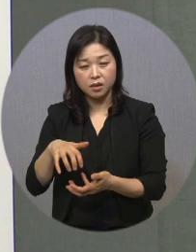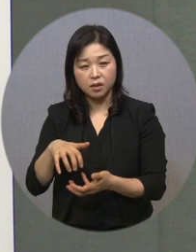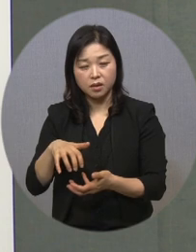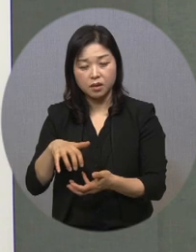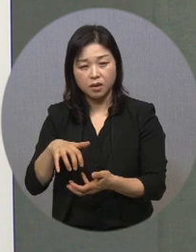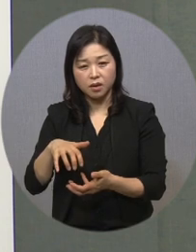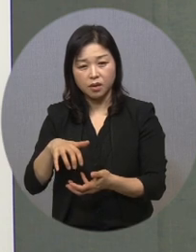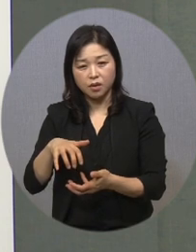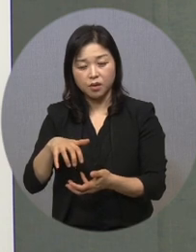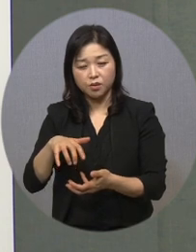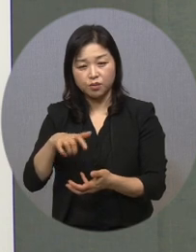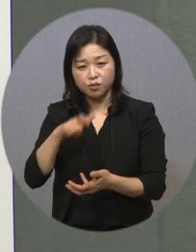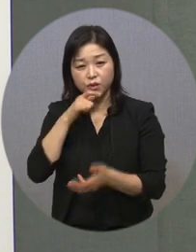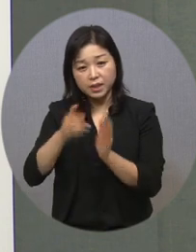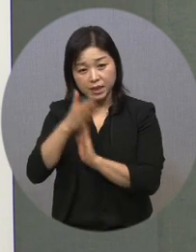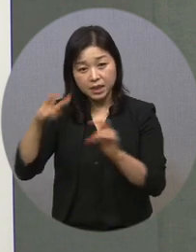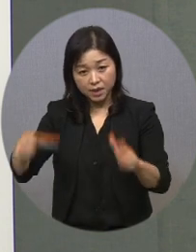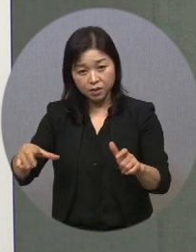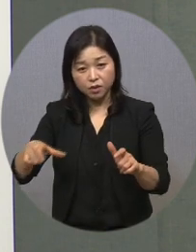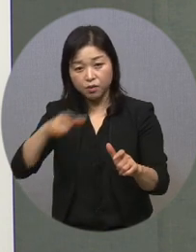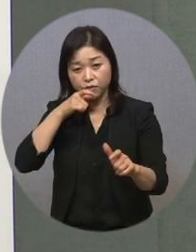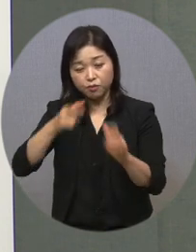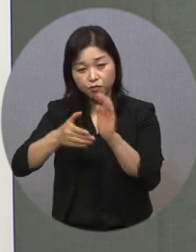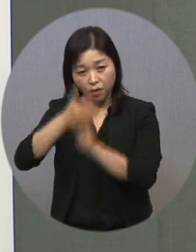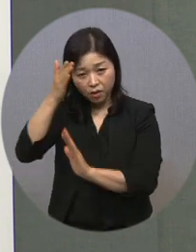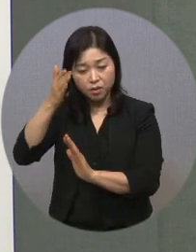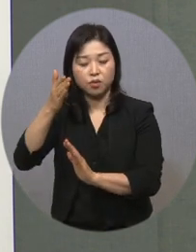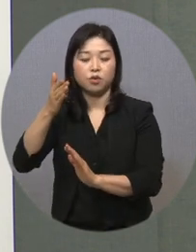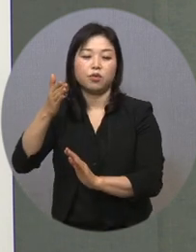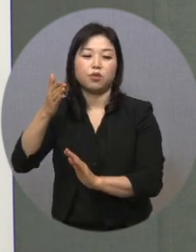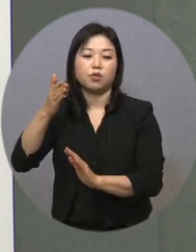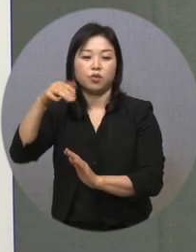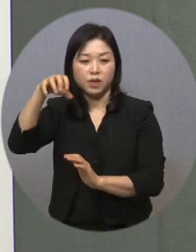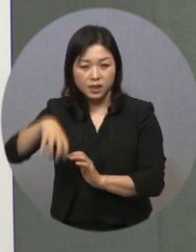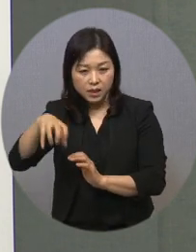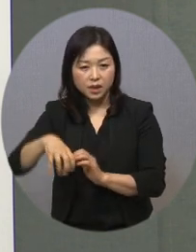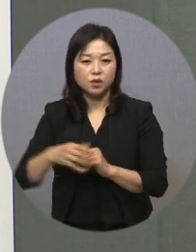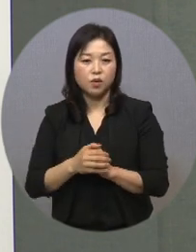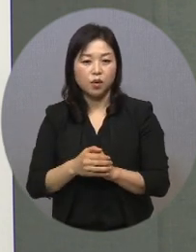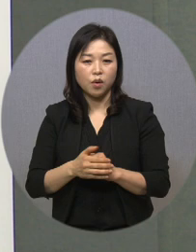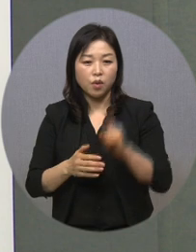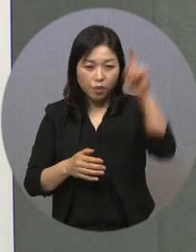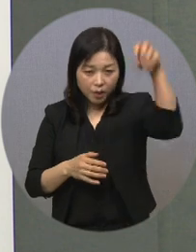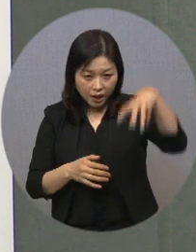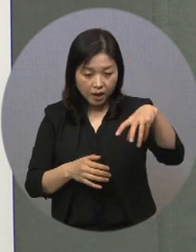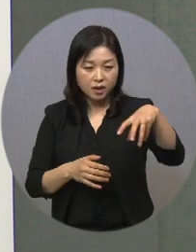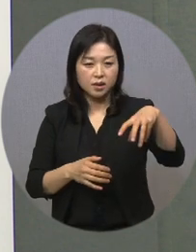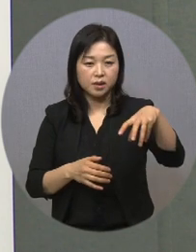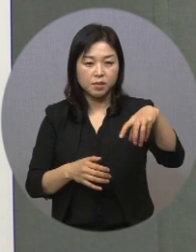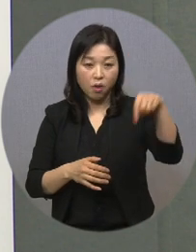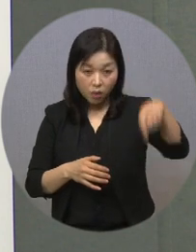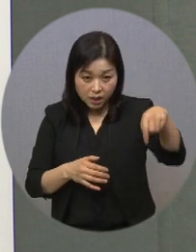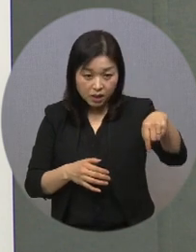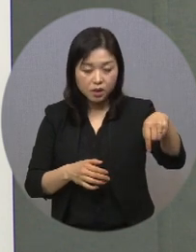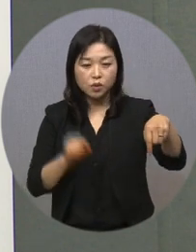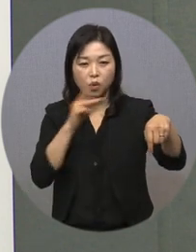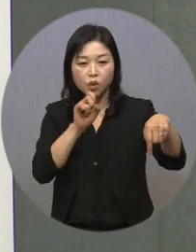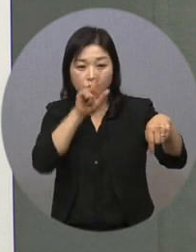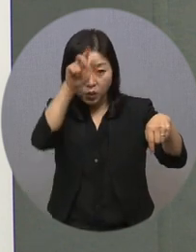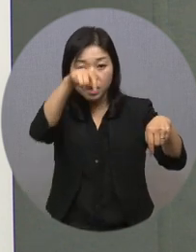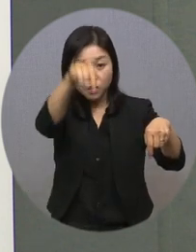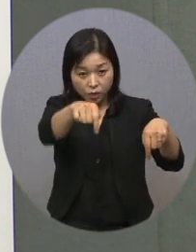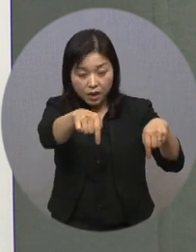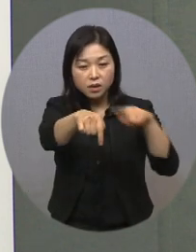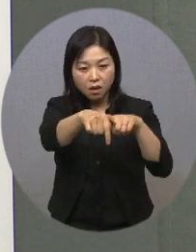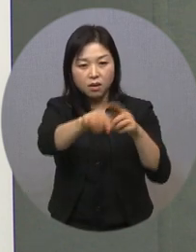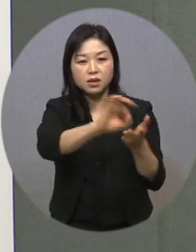적어도 고 수원시면 수원시, 고양이면 고양, 용인이면 용인에서